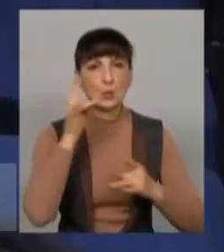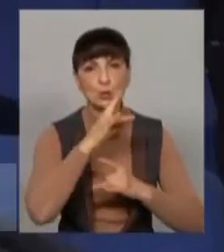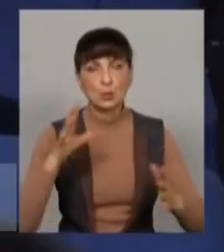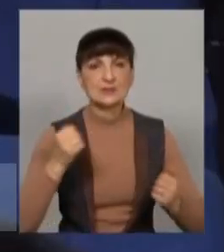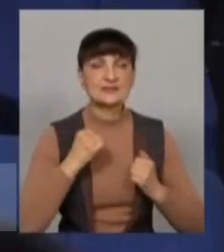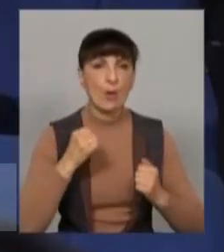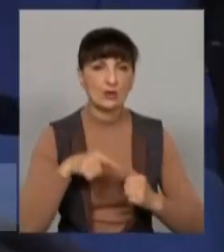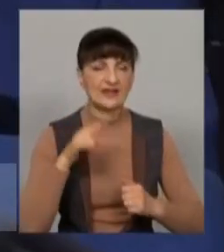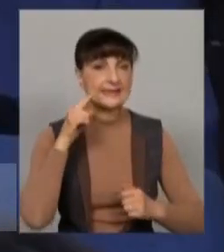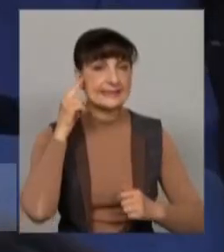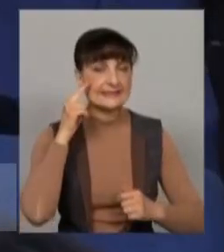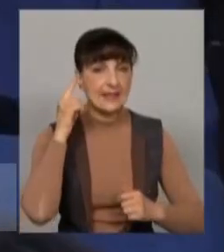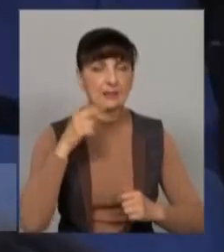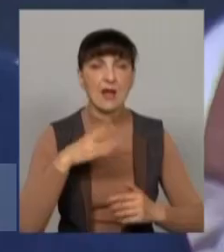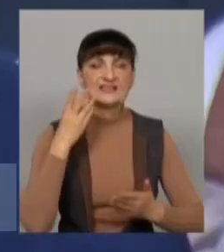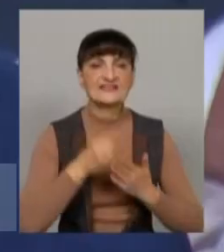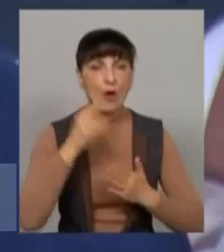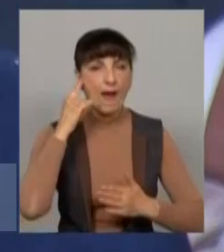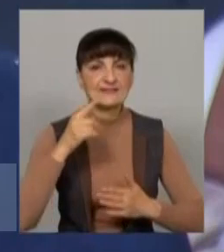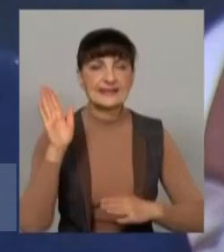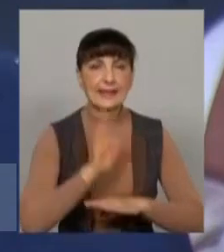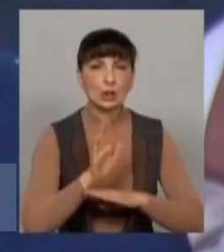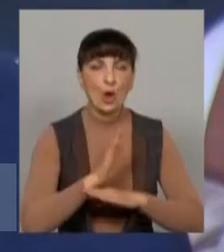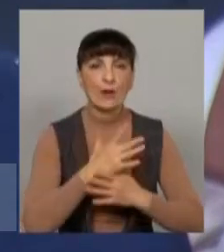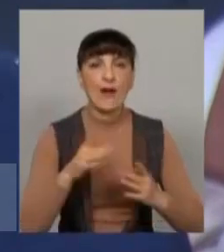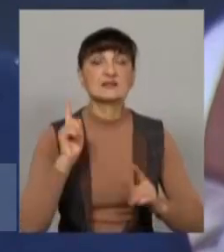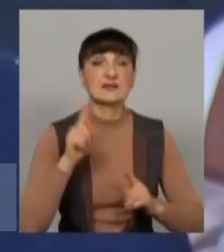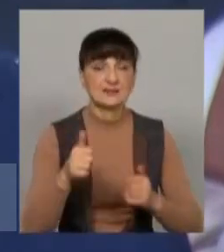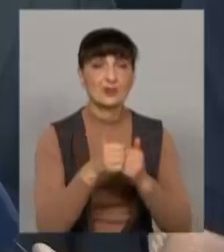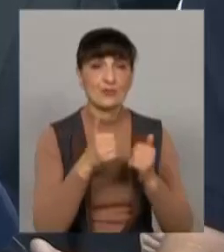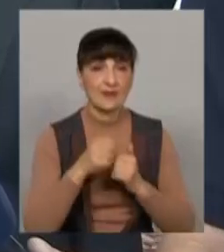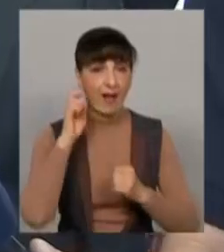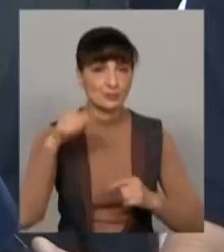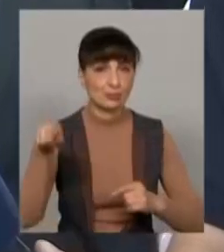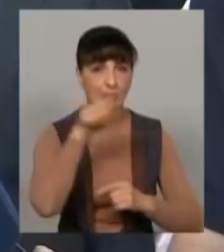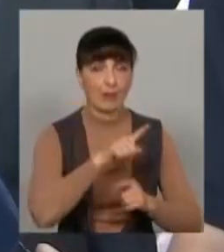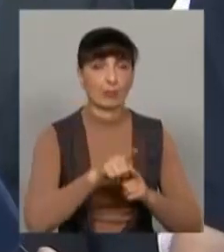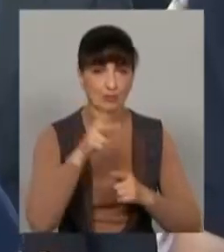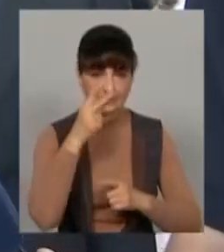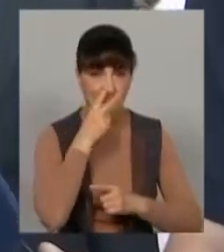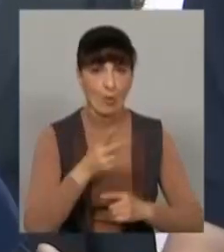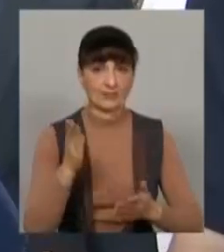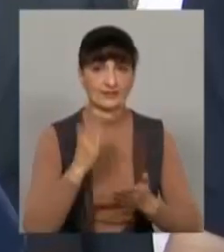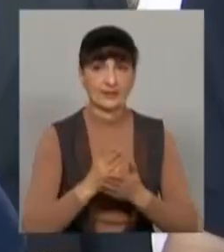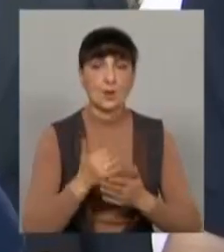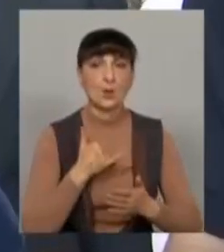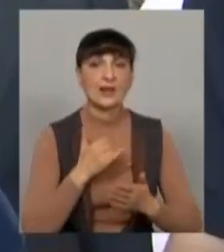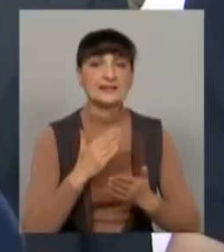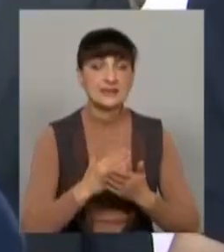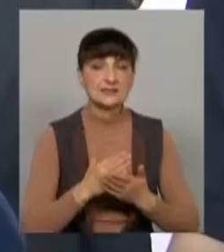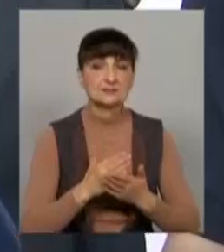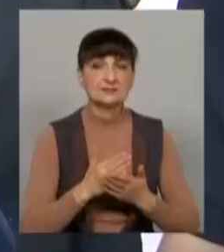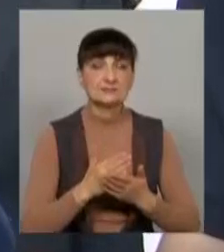молодежной политики Кыргызстана, отечественная киноиндустрия выходит и на рынок соседней страны. У нас есть обмены очень много. Мы же близкий